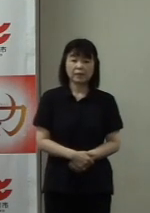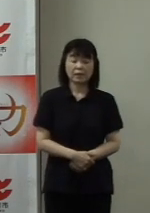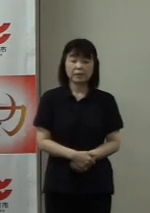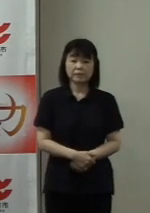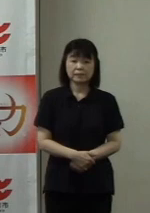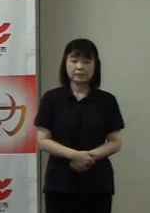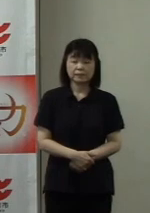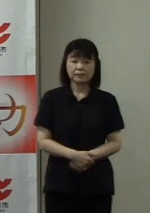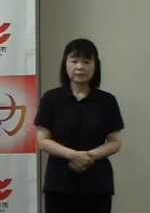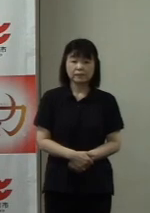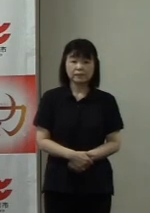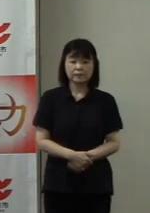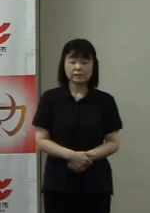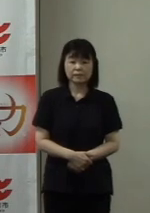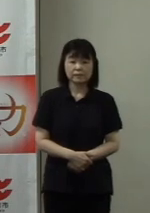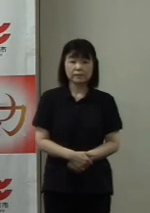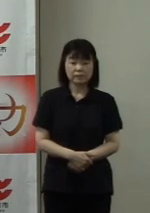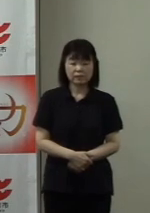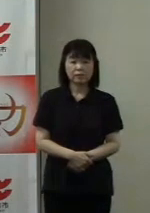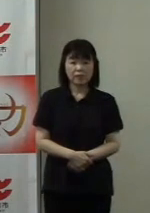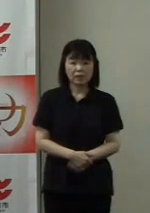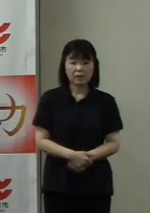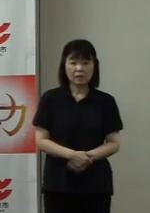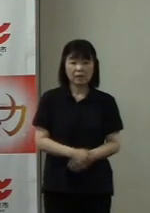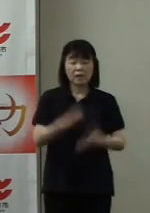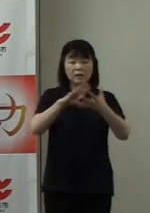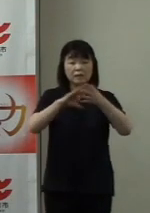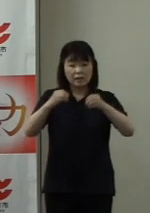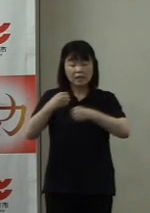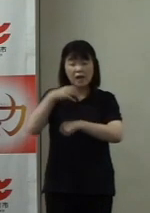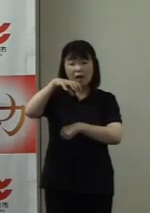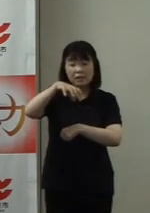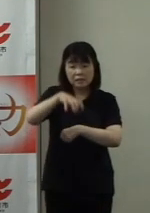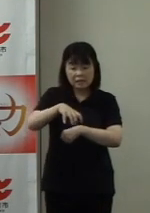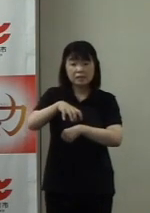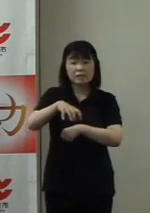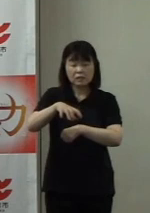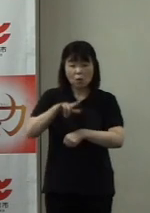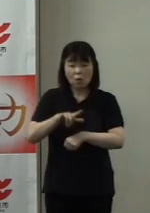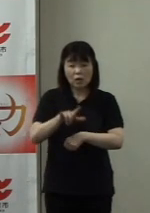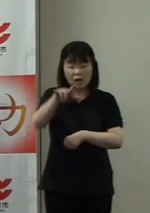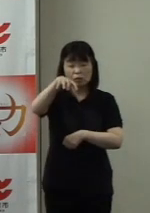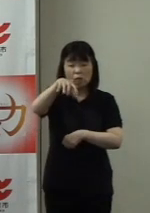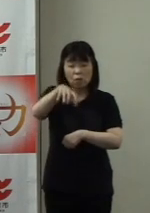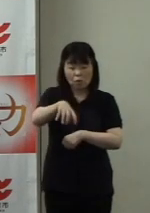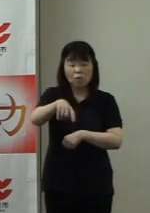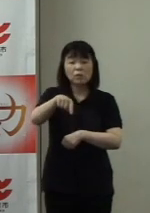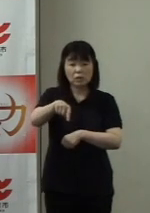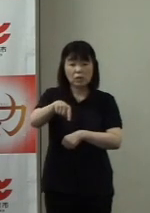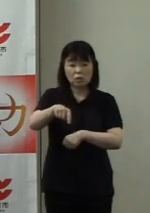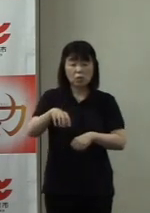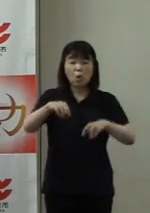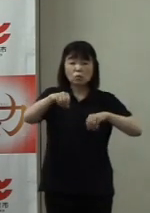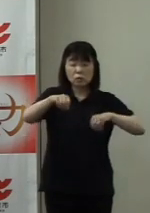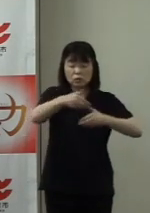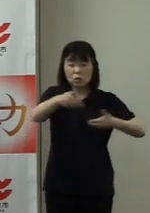あともう一点、さっきの土石水インフラストラクチについてなんですけども、こちらの交換というのは